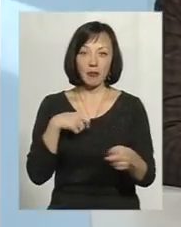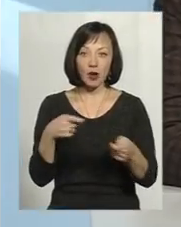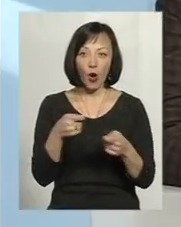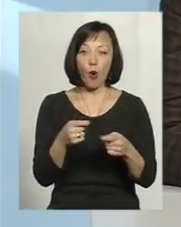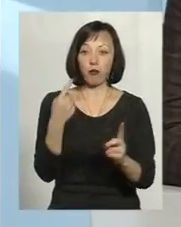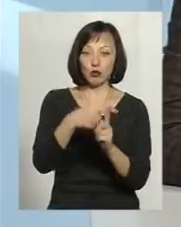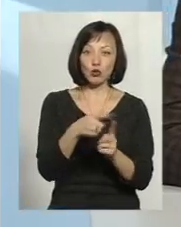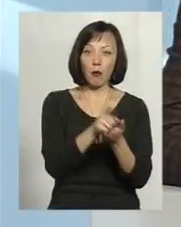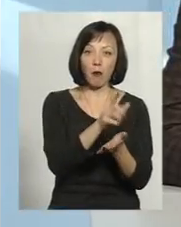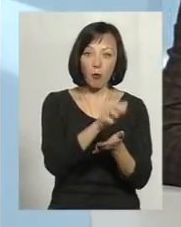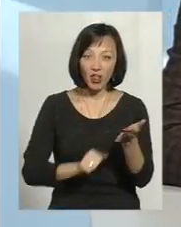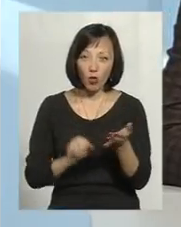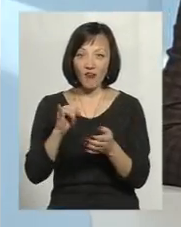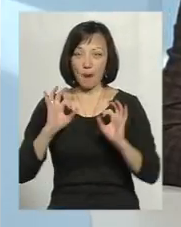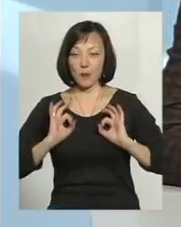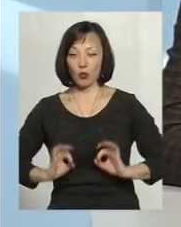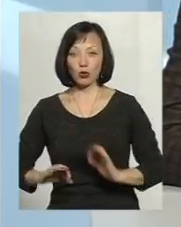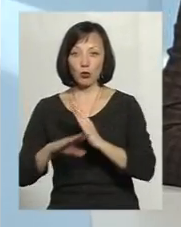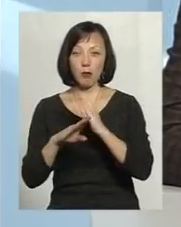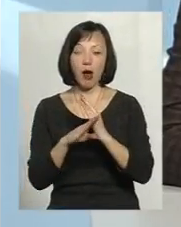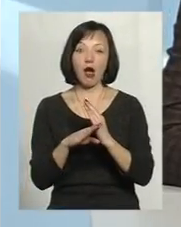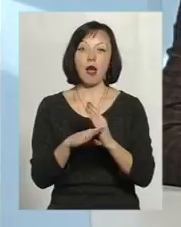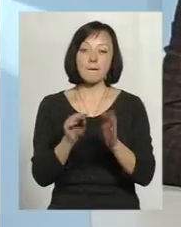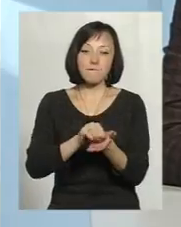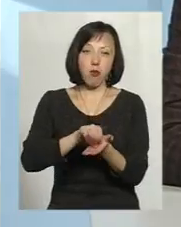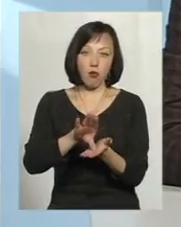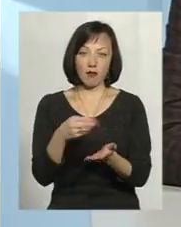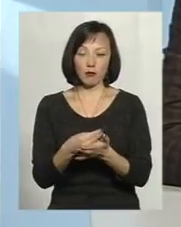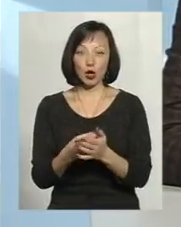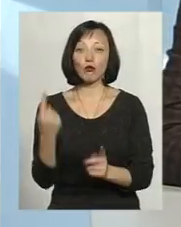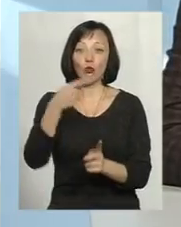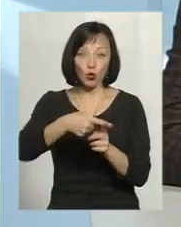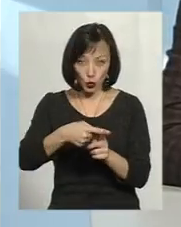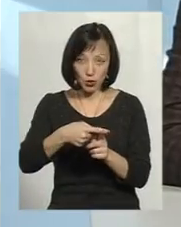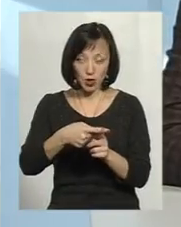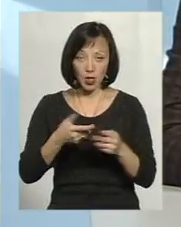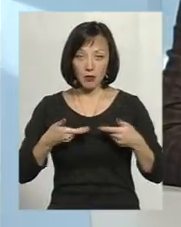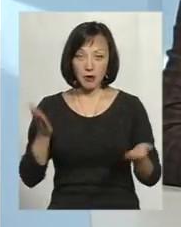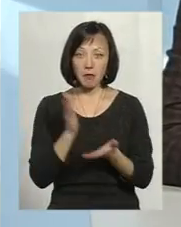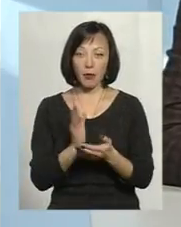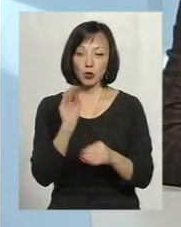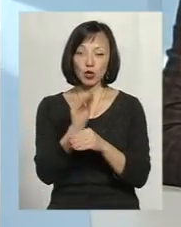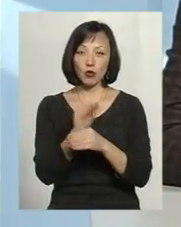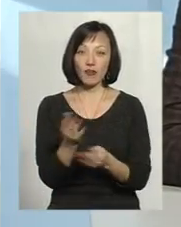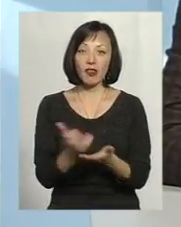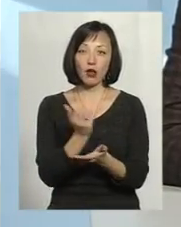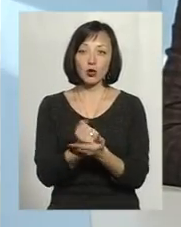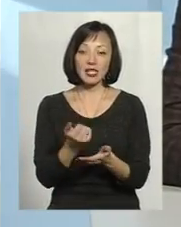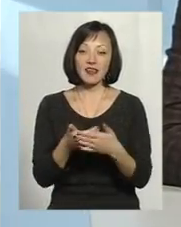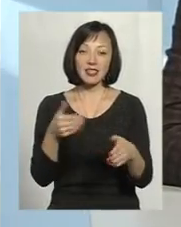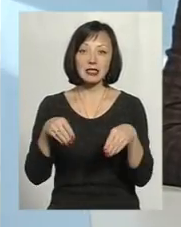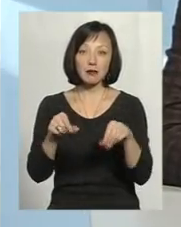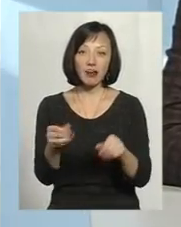фіскали і прокуратура, яка разом з нами допомагає, скажімо, поповнювати бюджет. Плюс ми маємо додаткові надходження від землі,